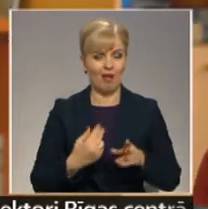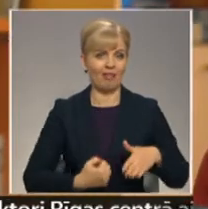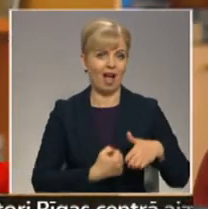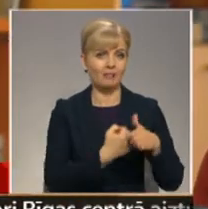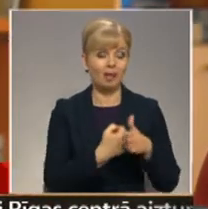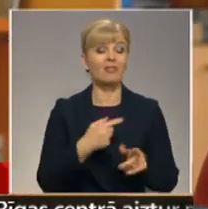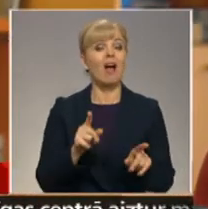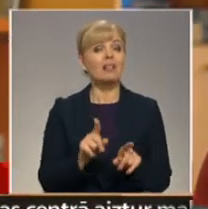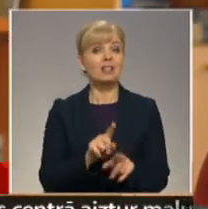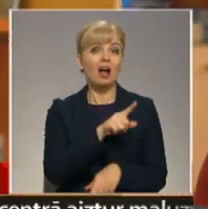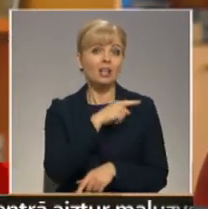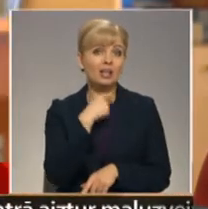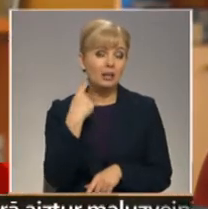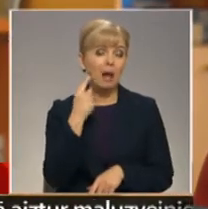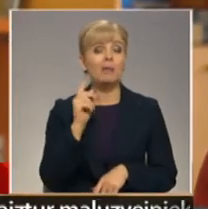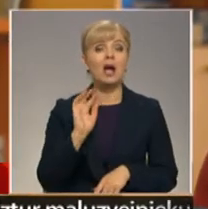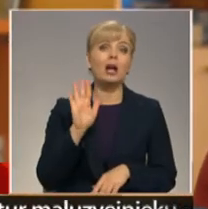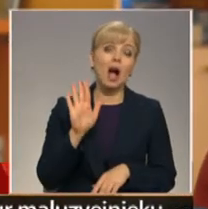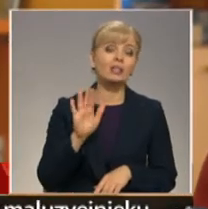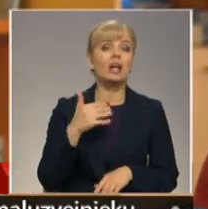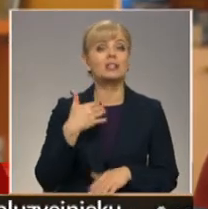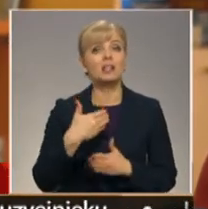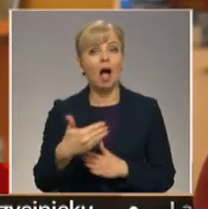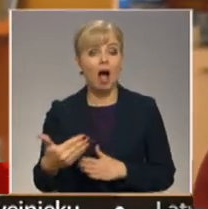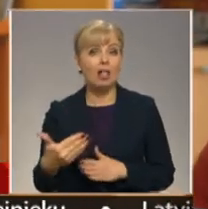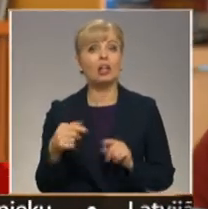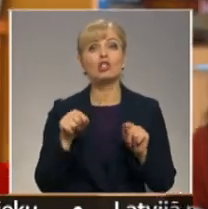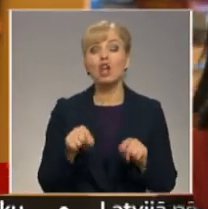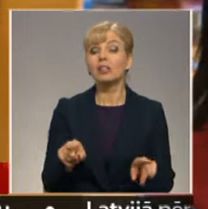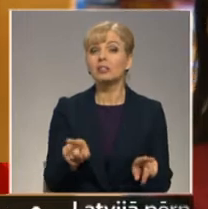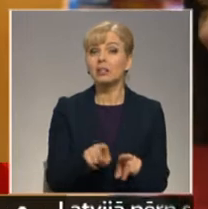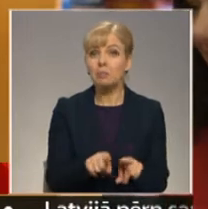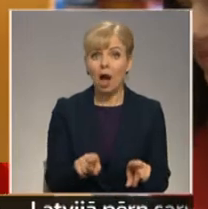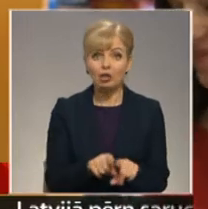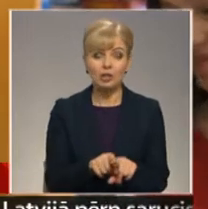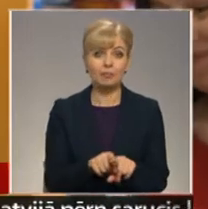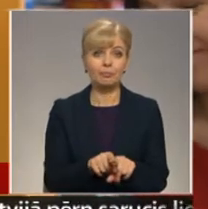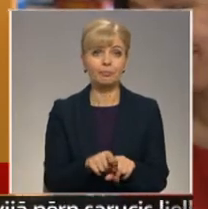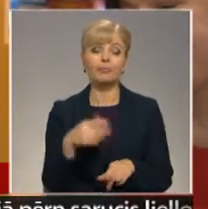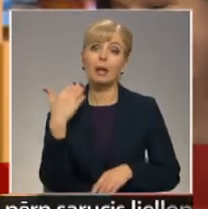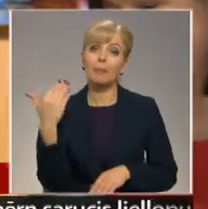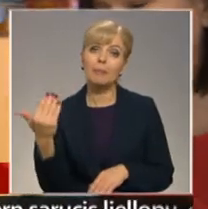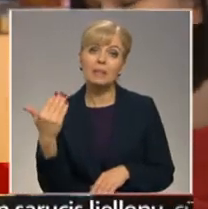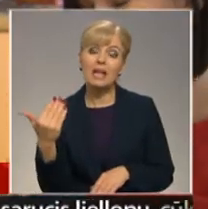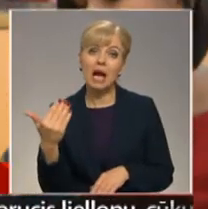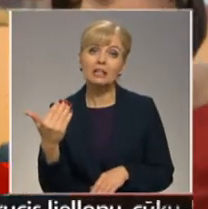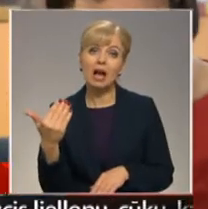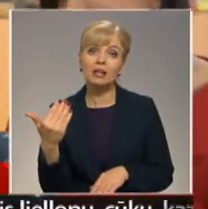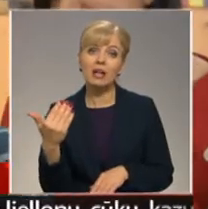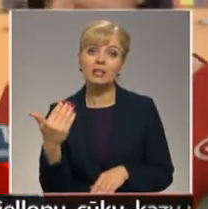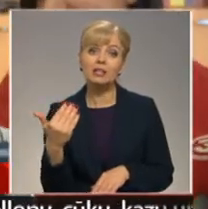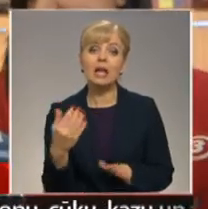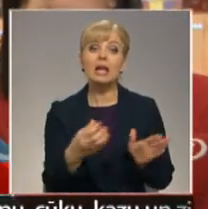gribētu varbūt arī simboliski dāvāt jums tādas pašas piederības zīmes pie bērnu slimnīcas